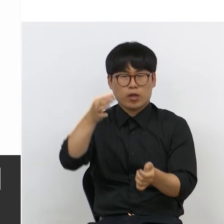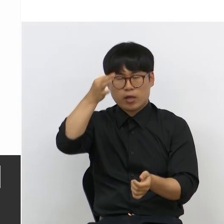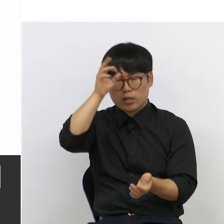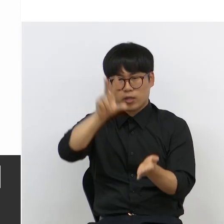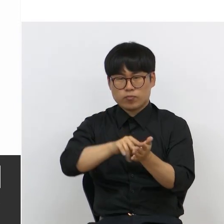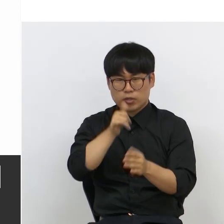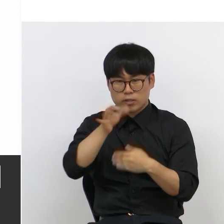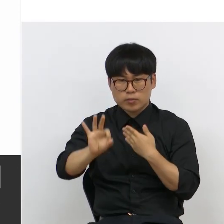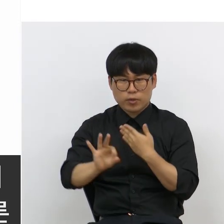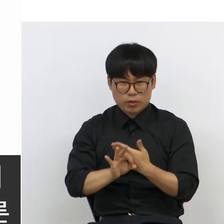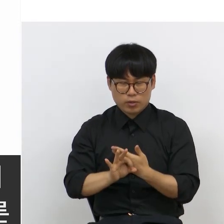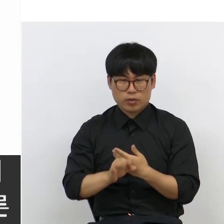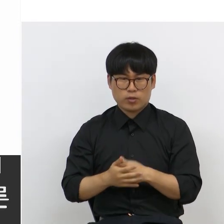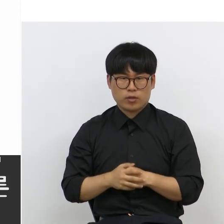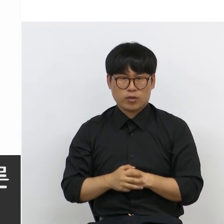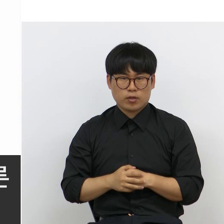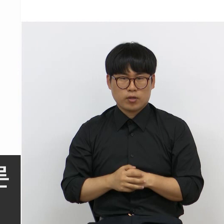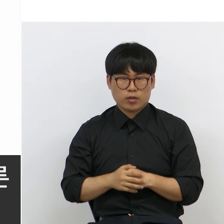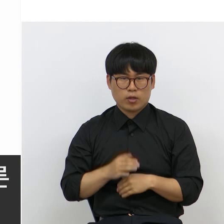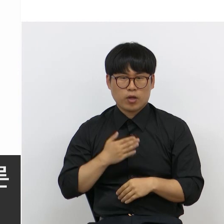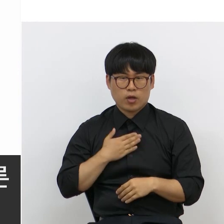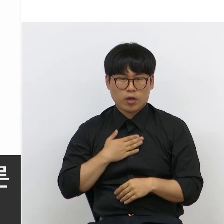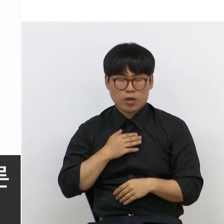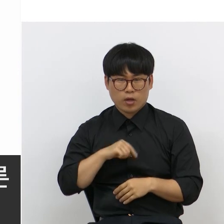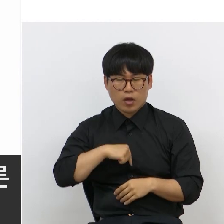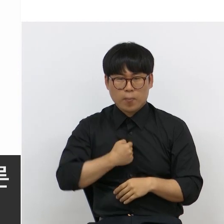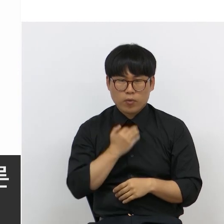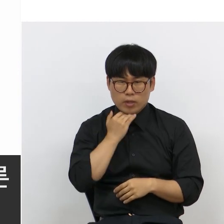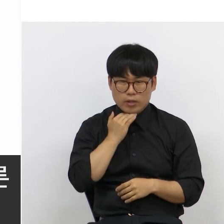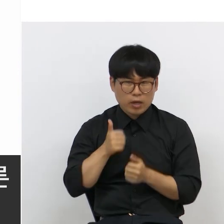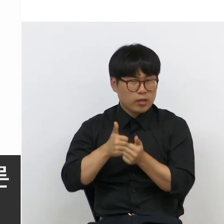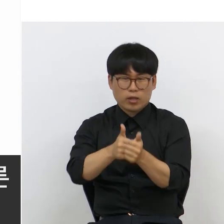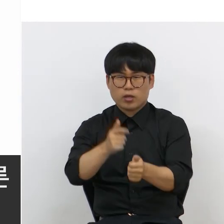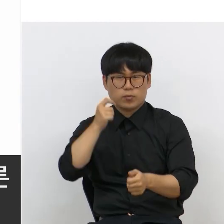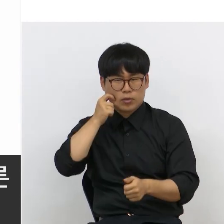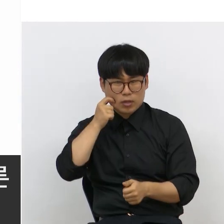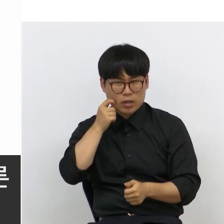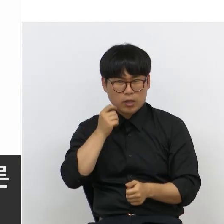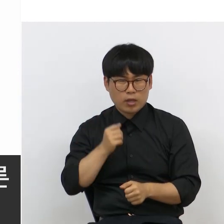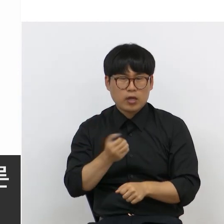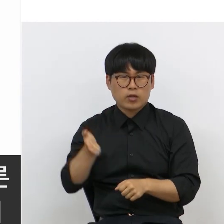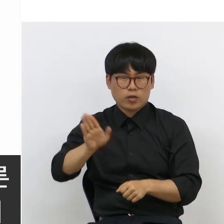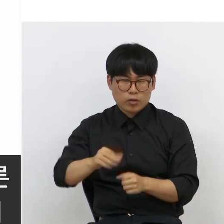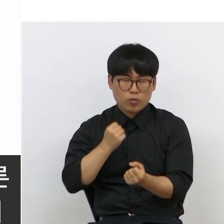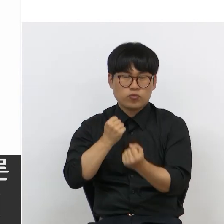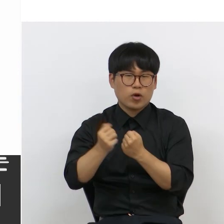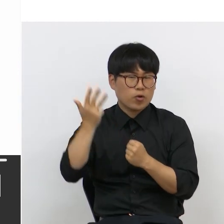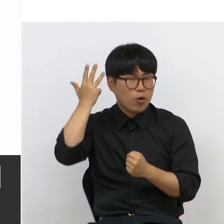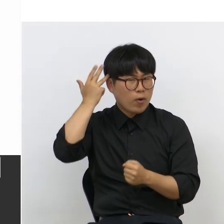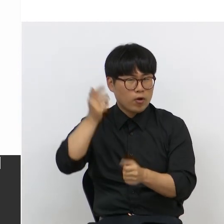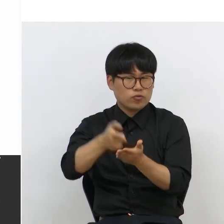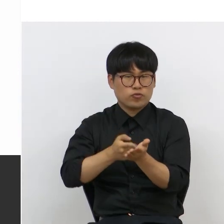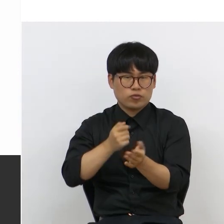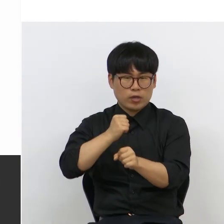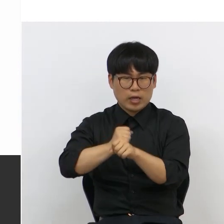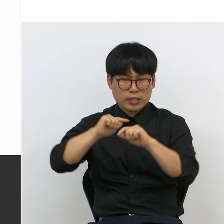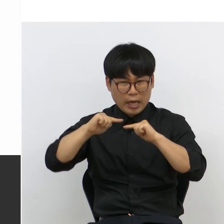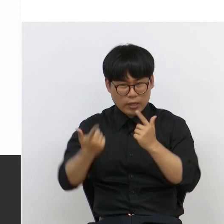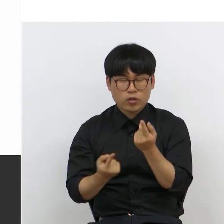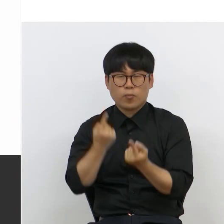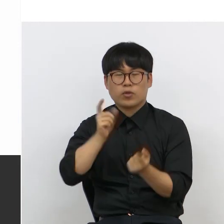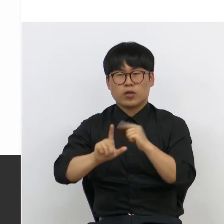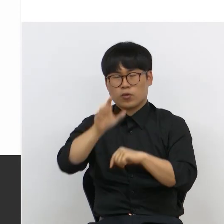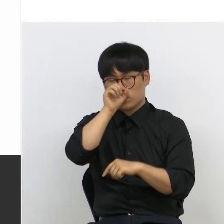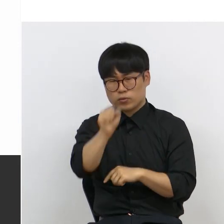있으면 결코 자기 나이 또래를 쫓아가지는 못합니다. 그렇지만 안 하는 것보다는 하는 게 좋겠죠. 해서 어느 정도는 말을